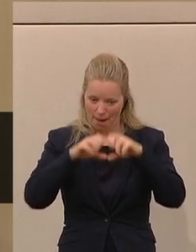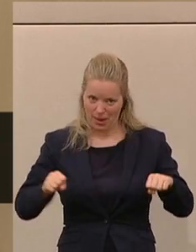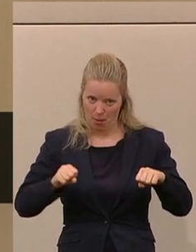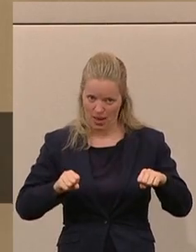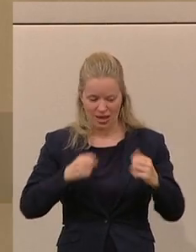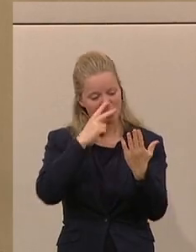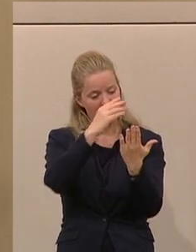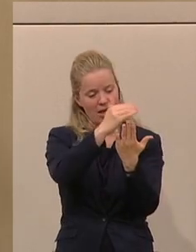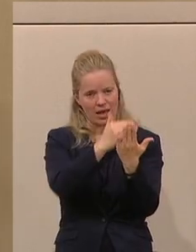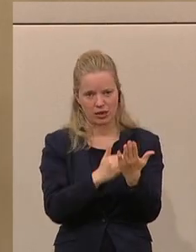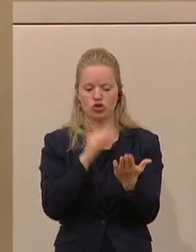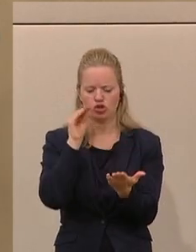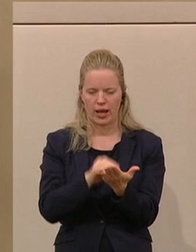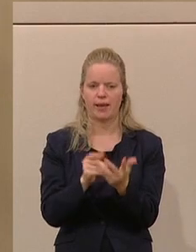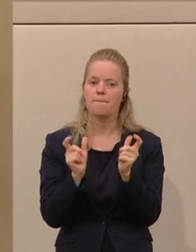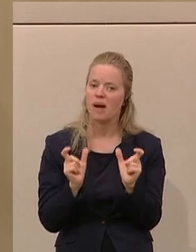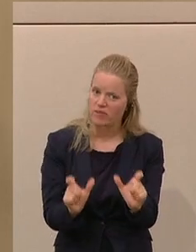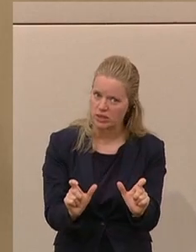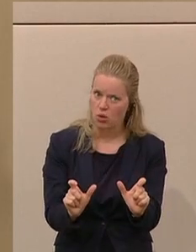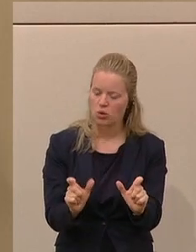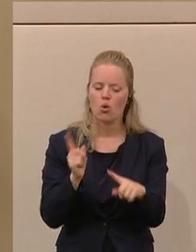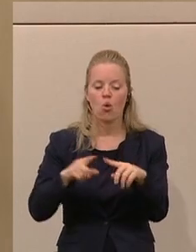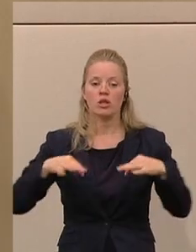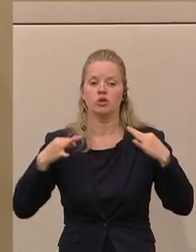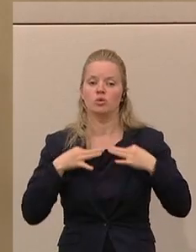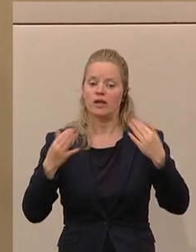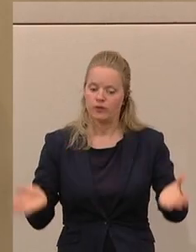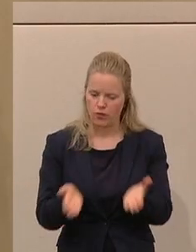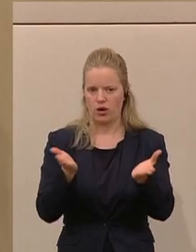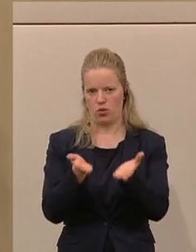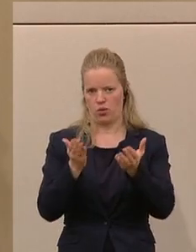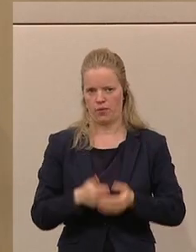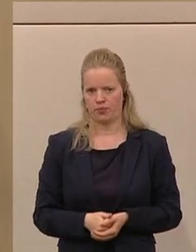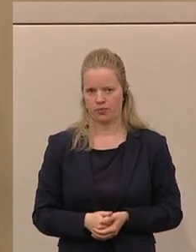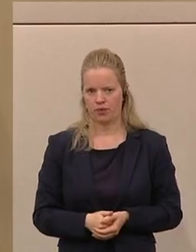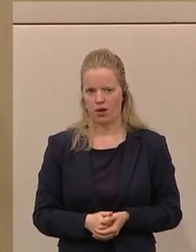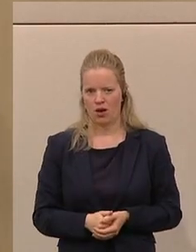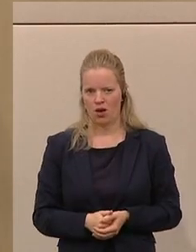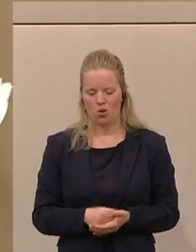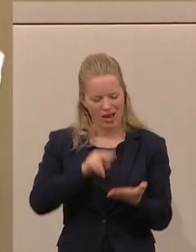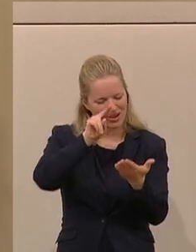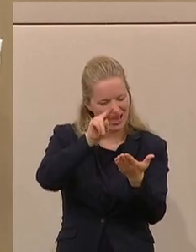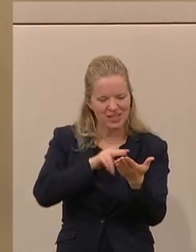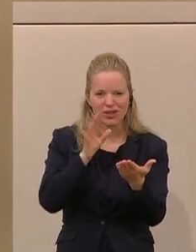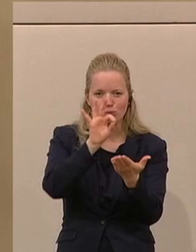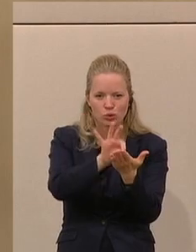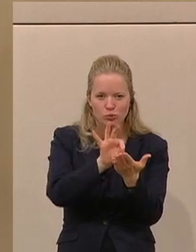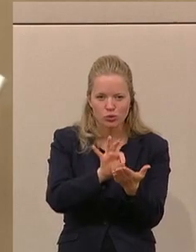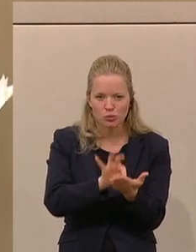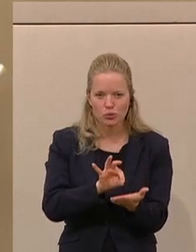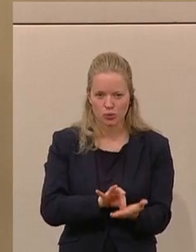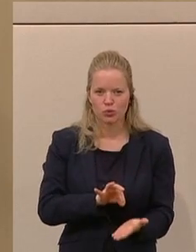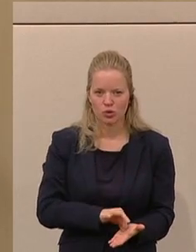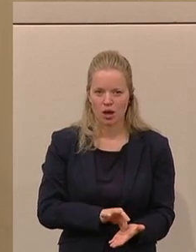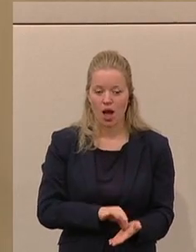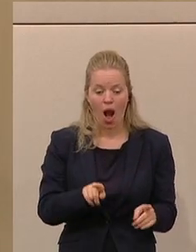drinnen, Prävention und Gesundheitsförderung. Wenn man dann die Punkte, die einzeln durchliest, auch bitte aus